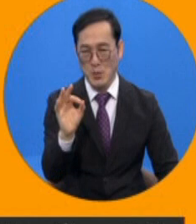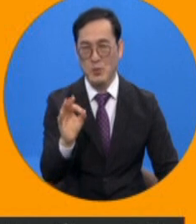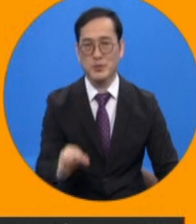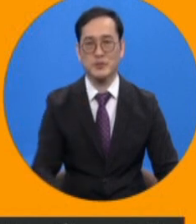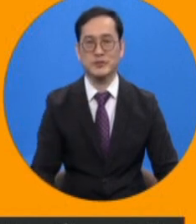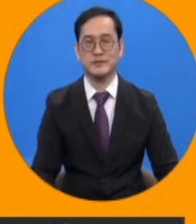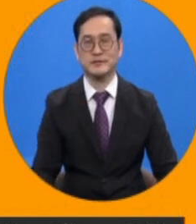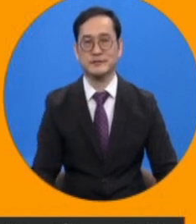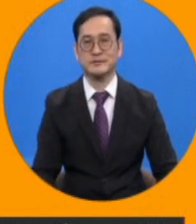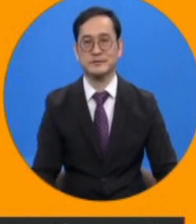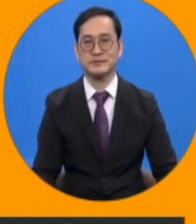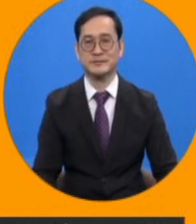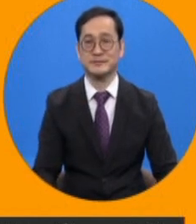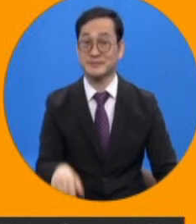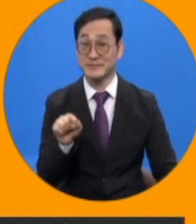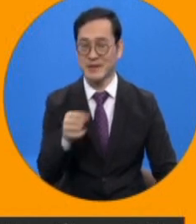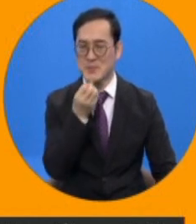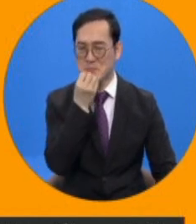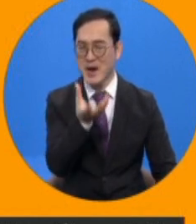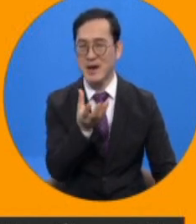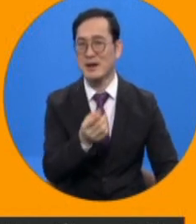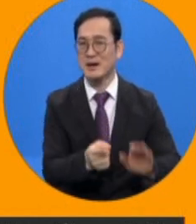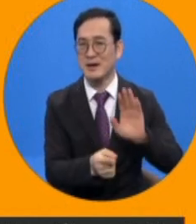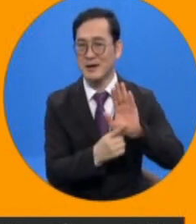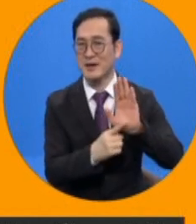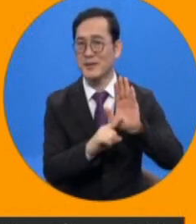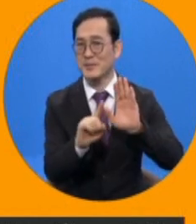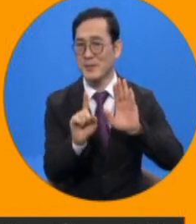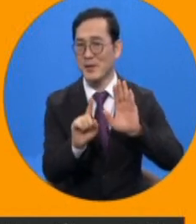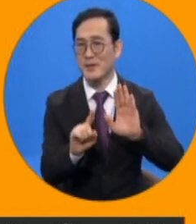지사가 폭로를 했습니다. 일단은 원 전 지사의